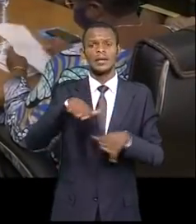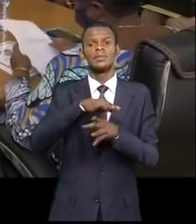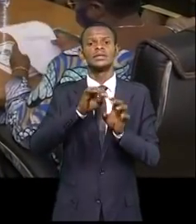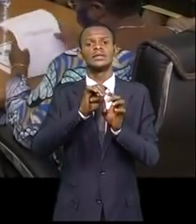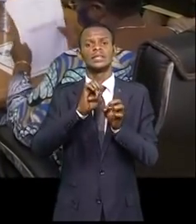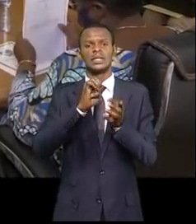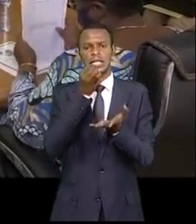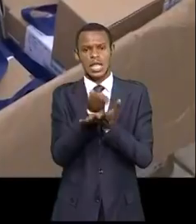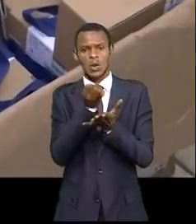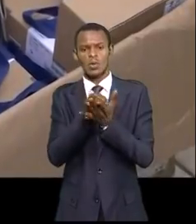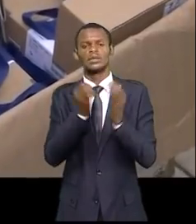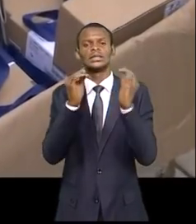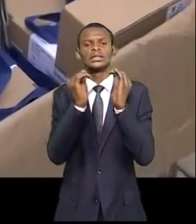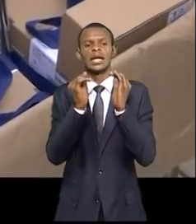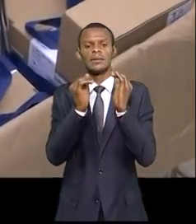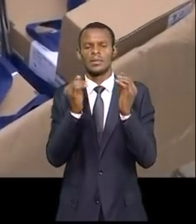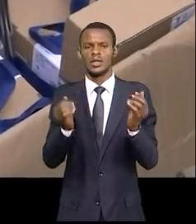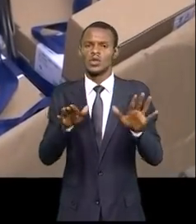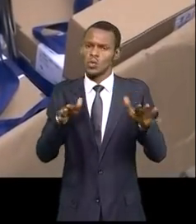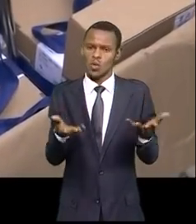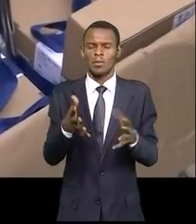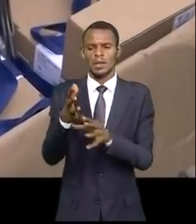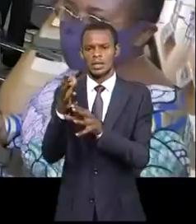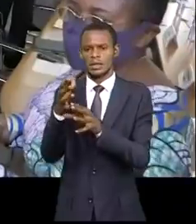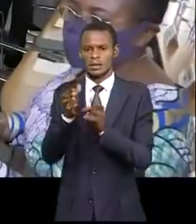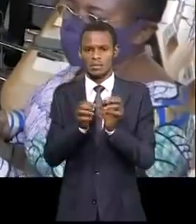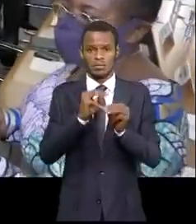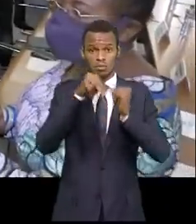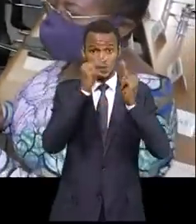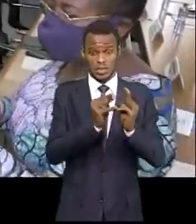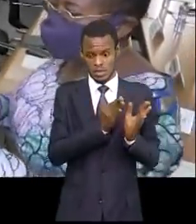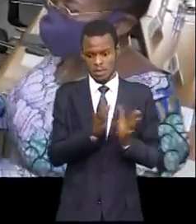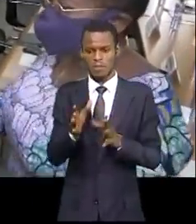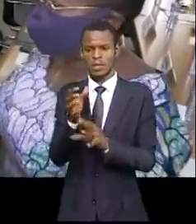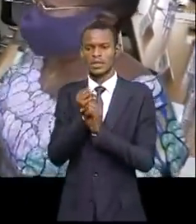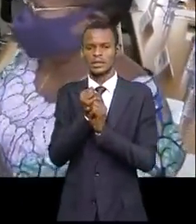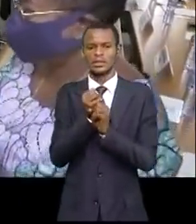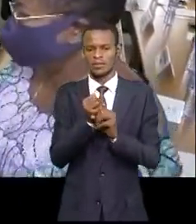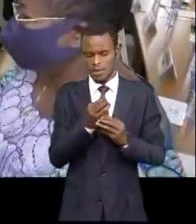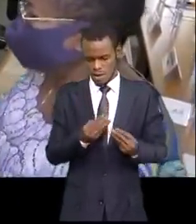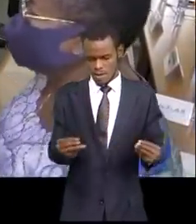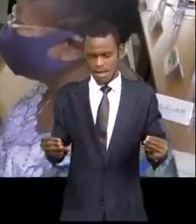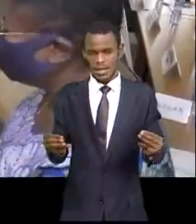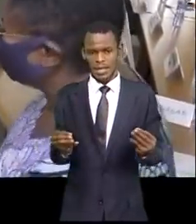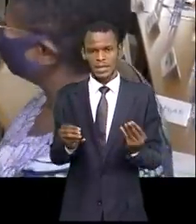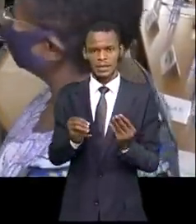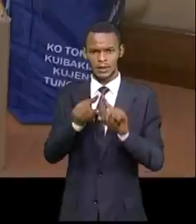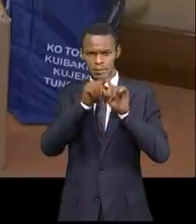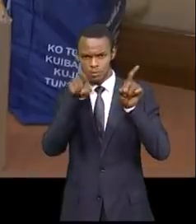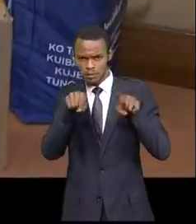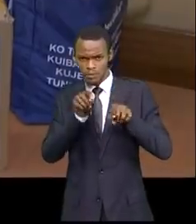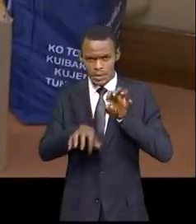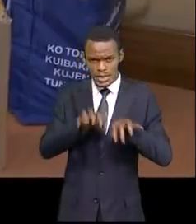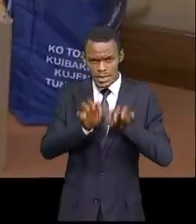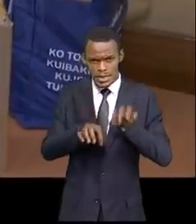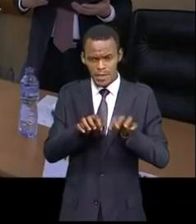des matériels informatiques dans rennais entre les mains du vice premier ministre ministre du plan et lisez mon amour et a beaucoup moins par